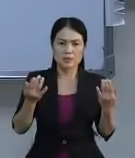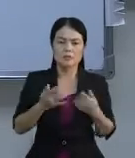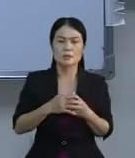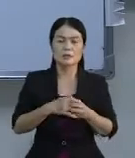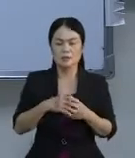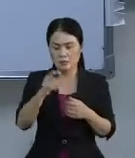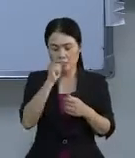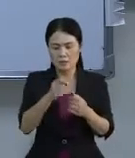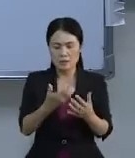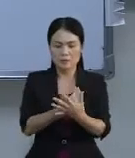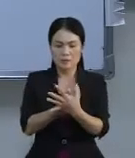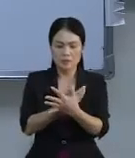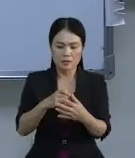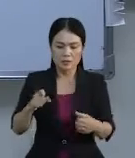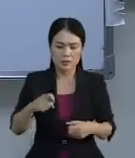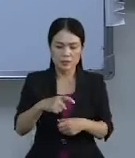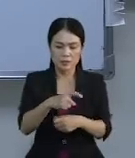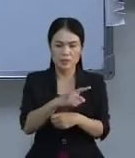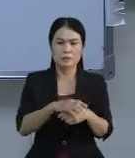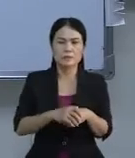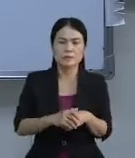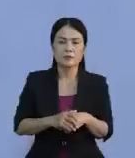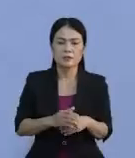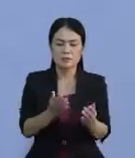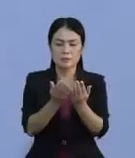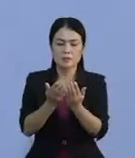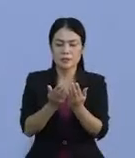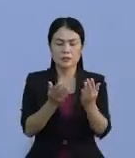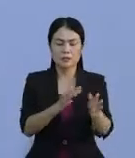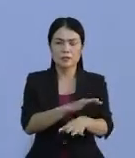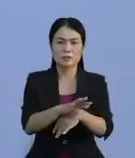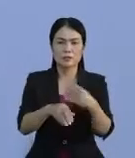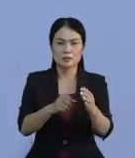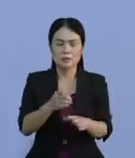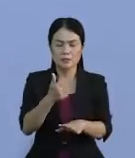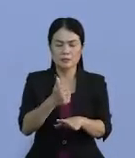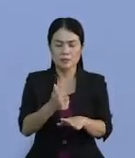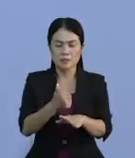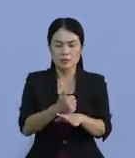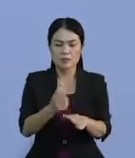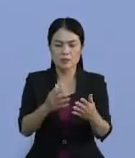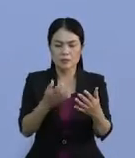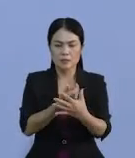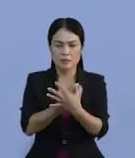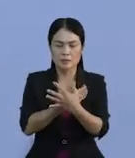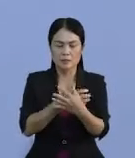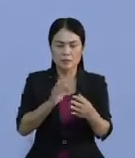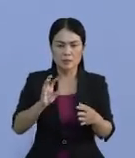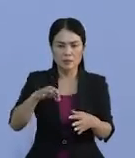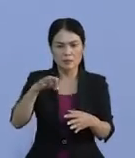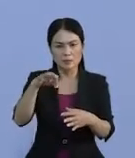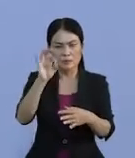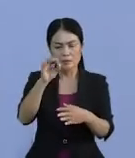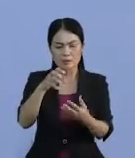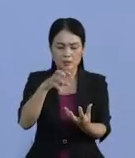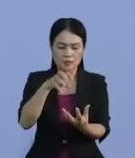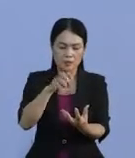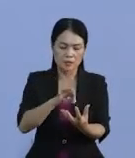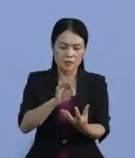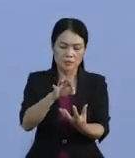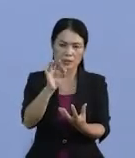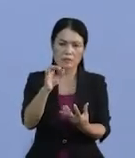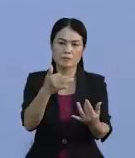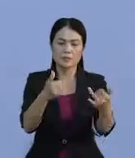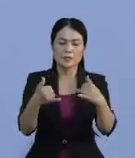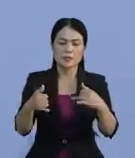បាទគឺរឿងមេអំបៅនិងដង្កូវអញ្ចឹងយើងអានដល់អ្នកគ្នាមានមេអំបៅមួយទើបនឹងហើរចេញពីសំបុកវាហើ